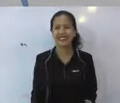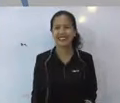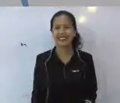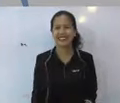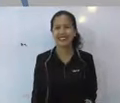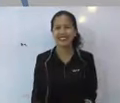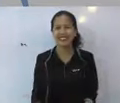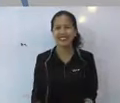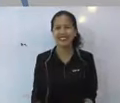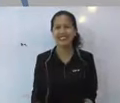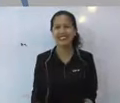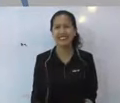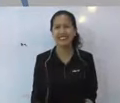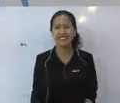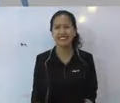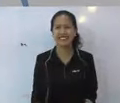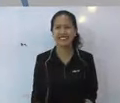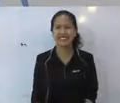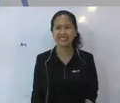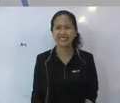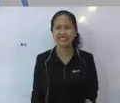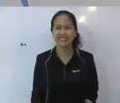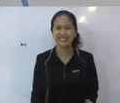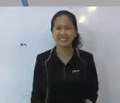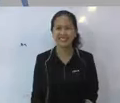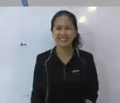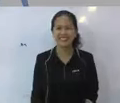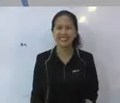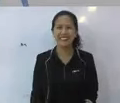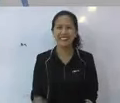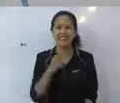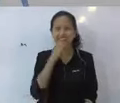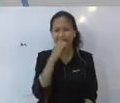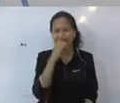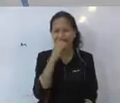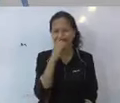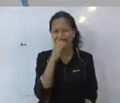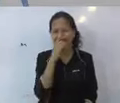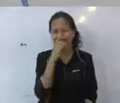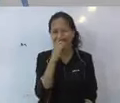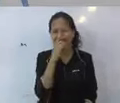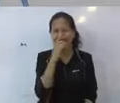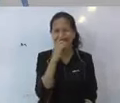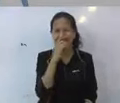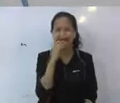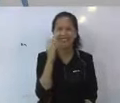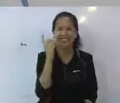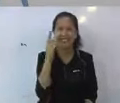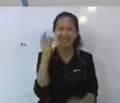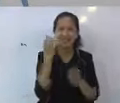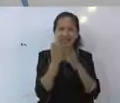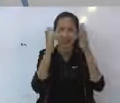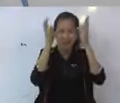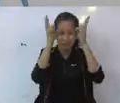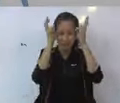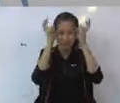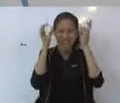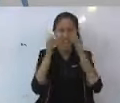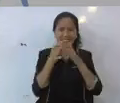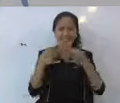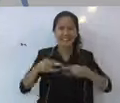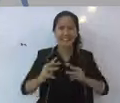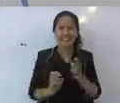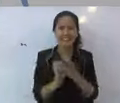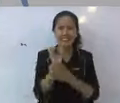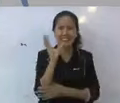Buko hindi kaya. Tsaka saging. Gulay nga. Gulay lang ba? Kala ko kasi buko. Tawa yung interpreter natin.